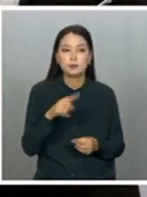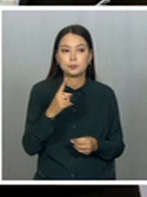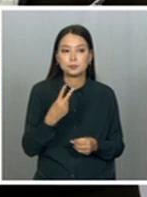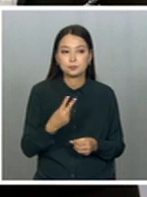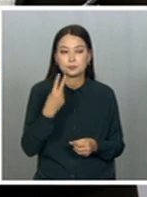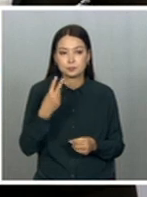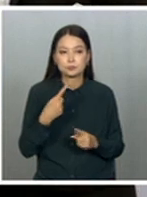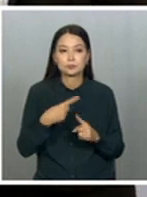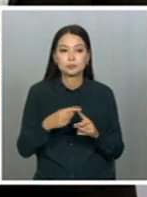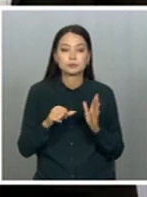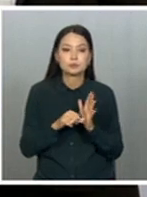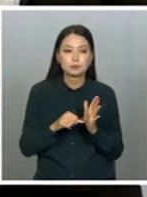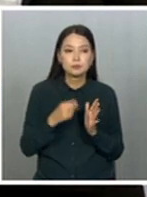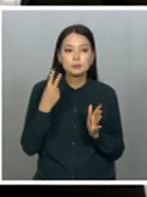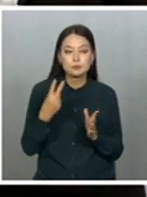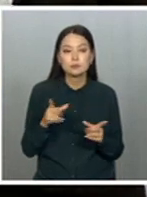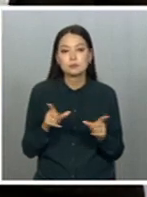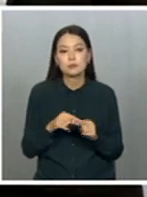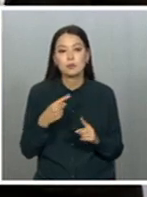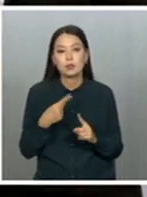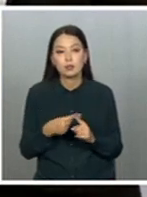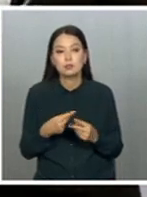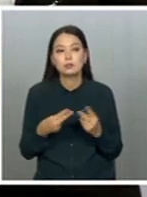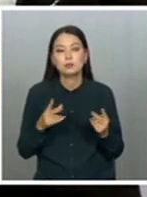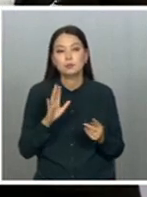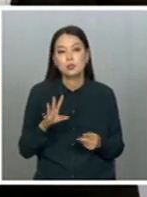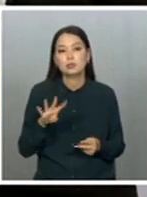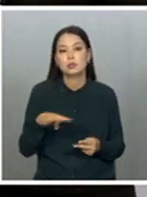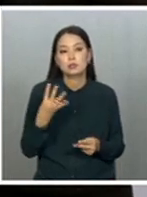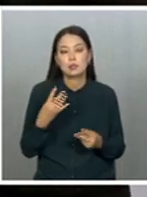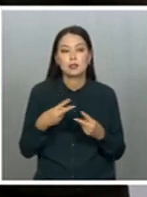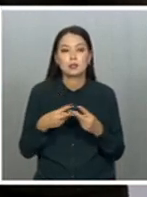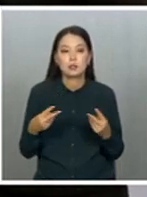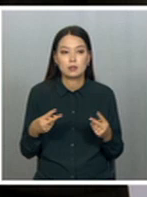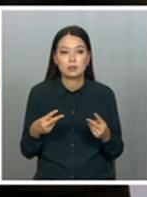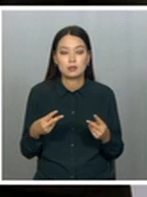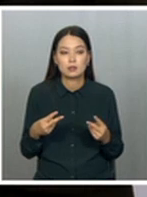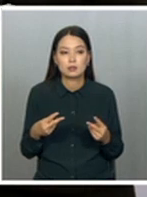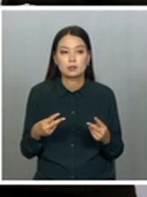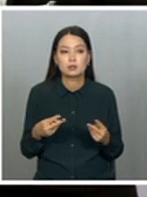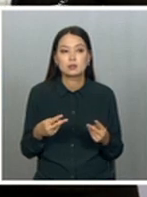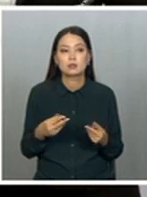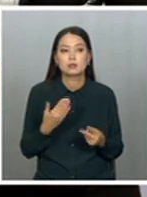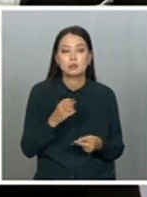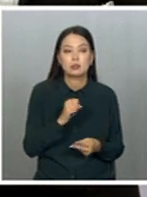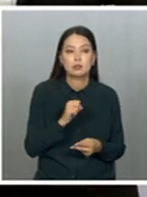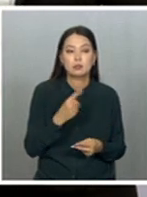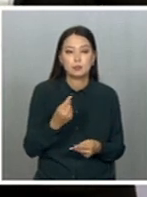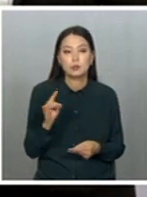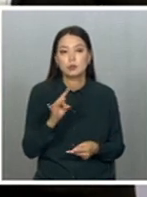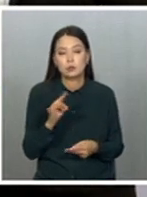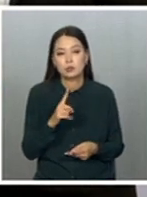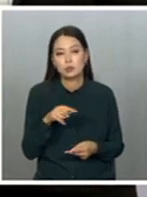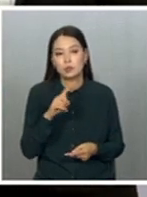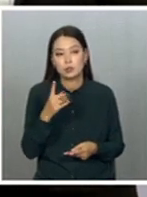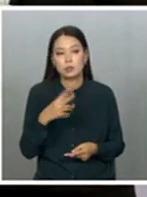мен 6-ның квадраттарының қосынысына тең. Ол 44-ке тең. Демек, А, А бірдің ұзындығы